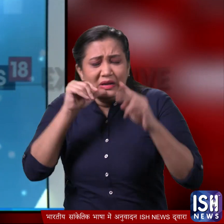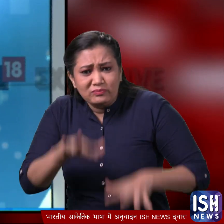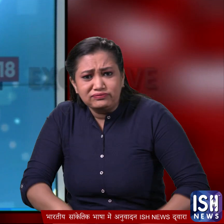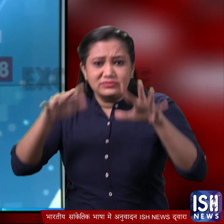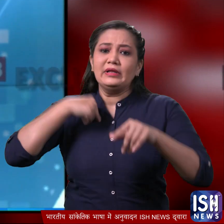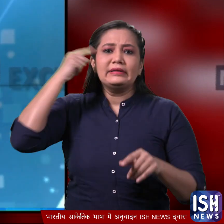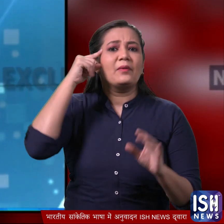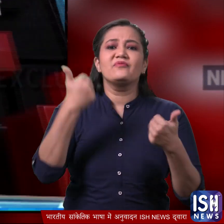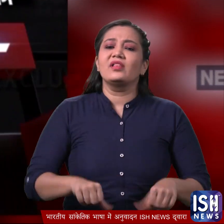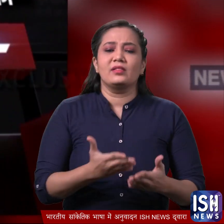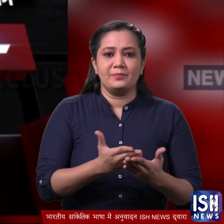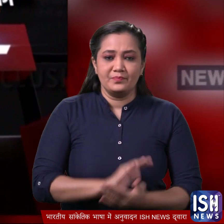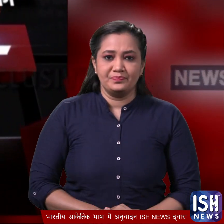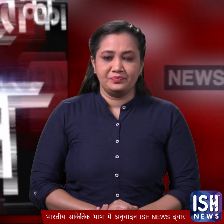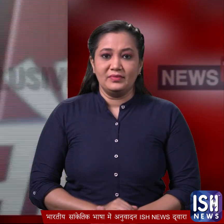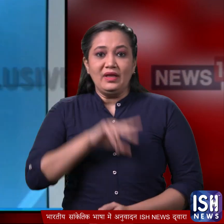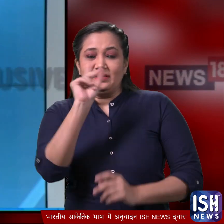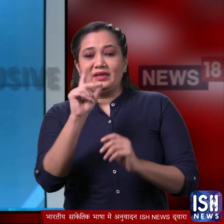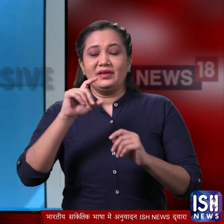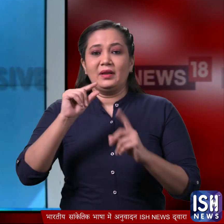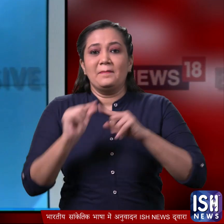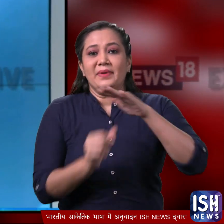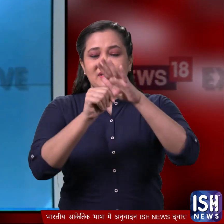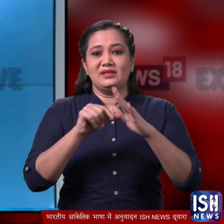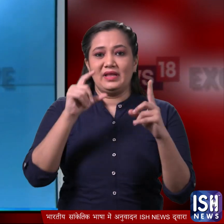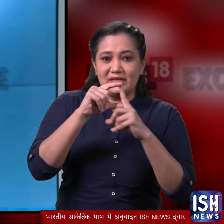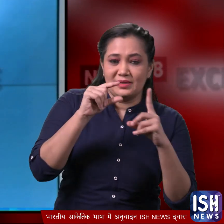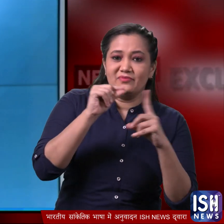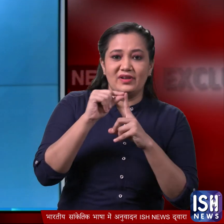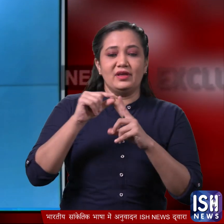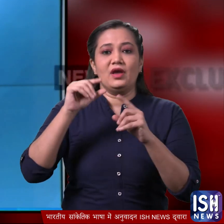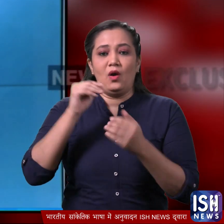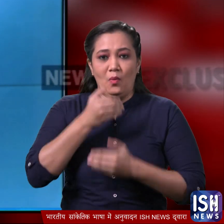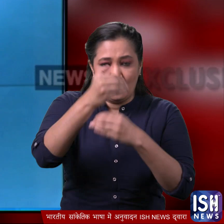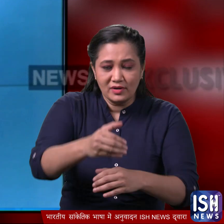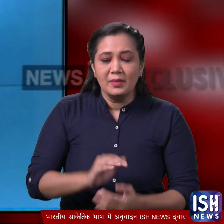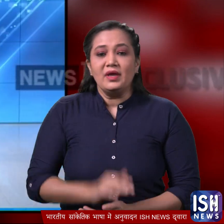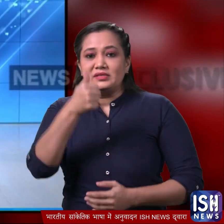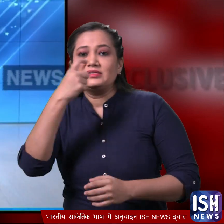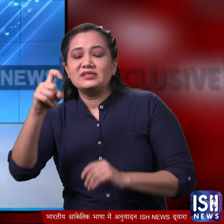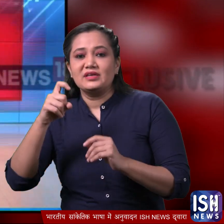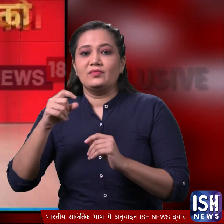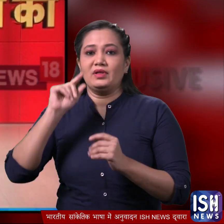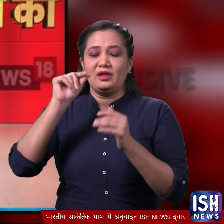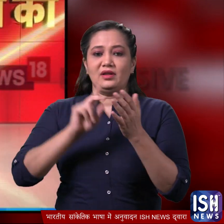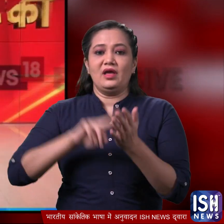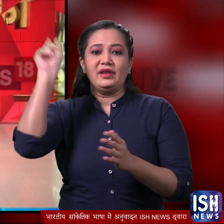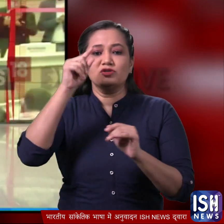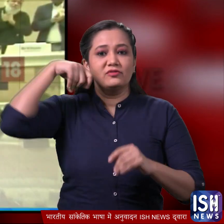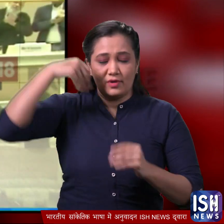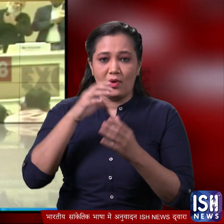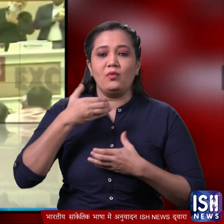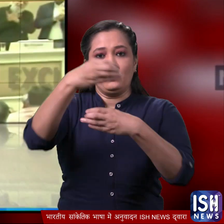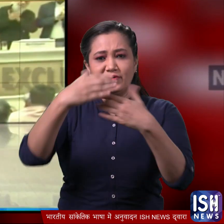में सैलाब का संकट भी आ सकता है। उपराष्ट्रपति वेंकैया नायडू ने दादा साहब फाल्के अवार्ड और 67वें राष्ट्रीय फिल्म पुरस्कार विजेताओं को